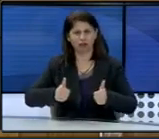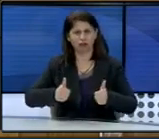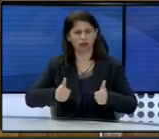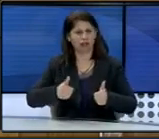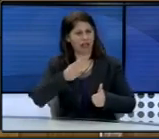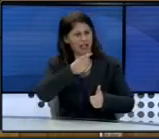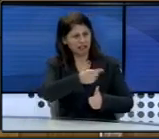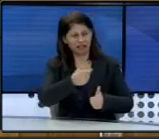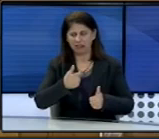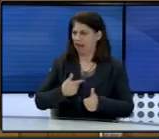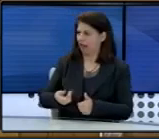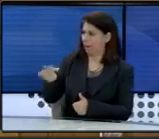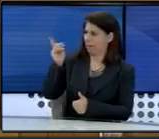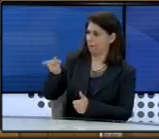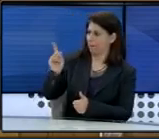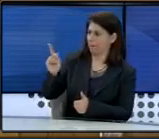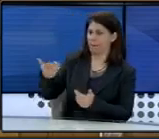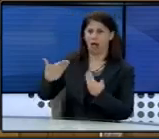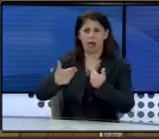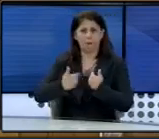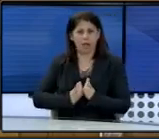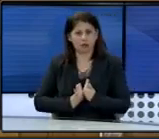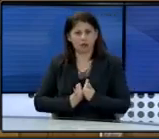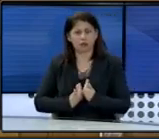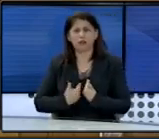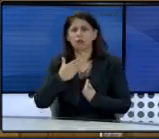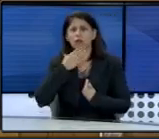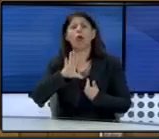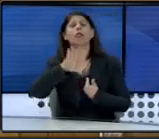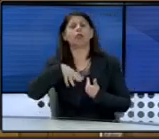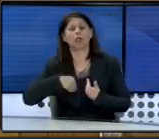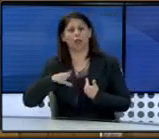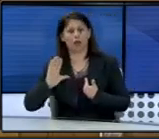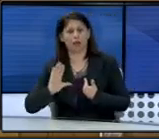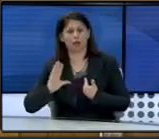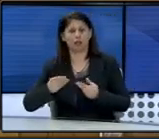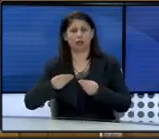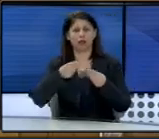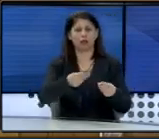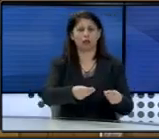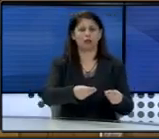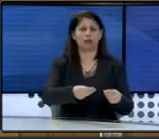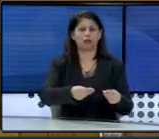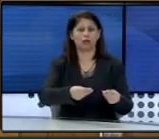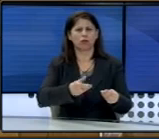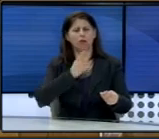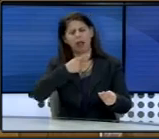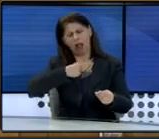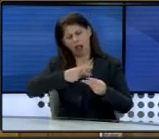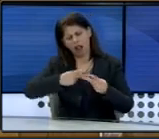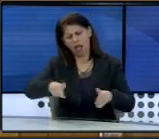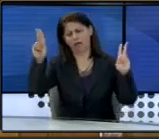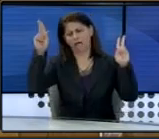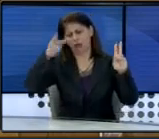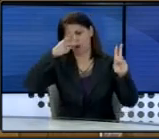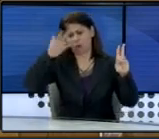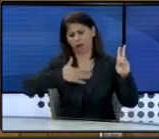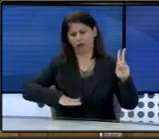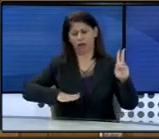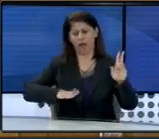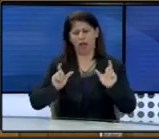δάχτυλο σε εμάς επειδή δεν δεχόμαστε να σας δώσουμε λευκή επιταγή για να διαχειριστείτε